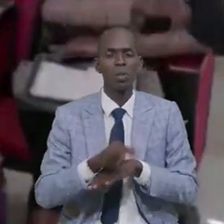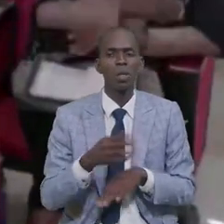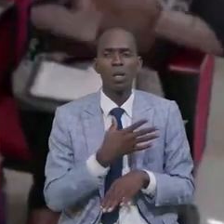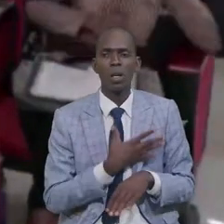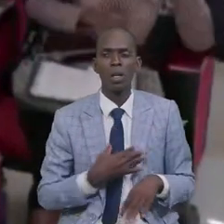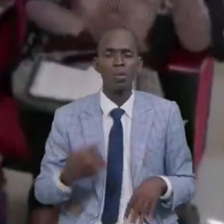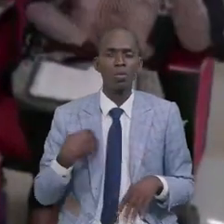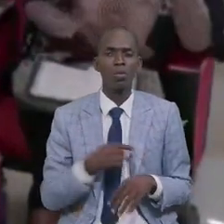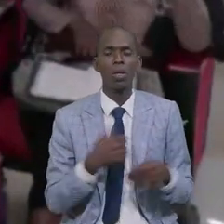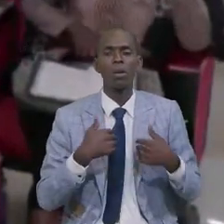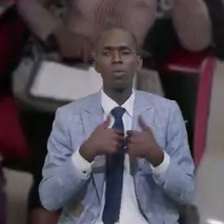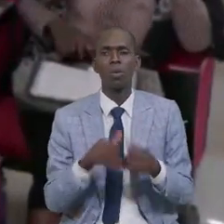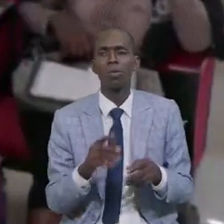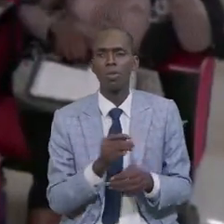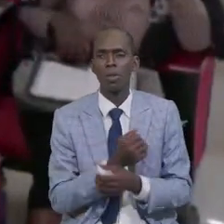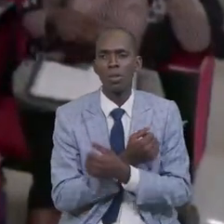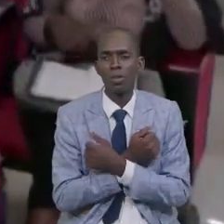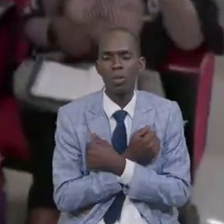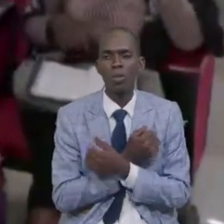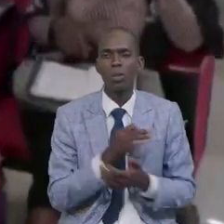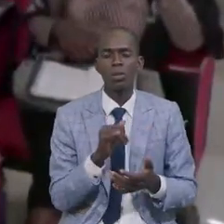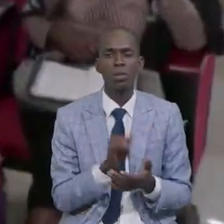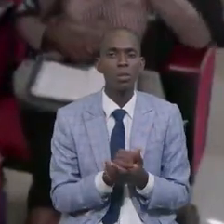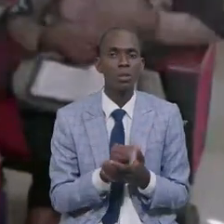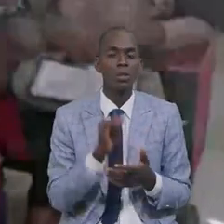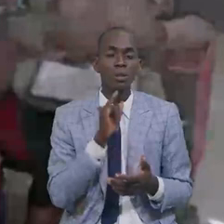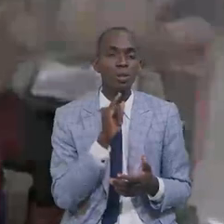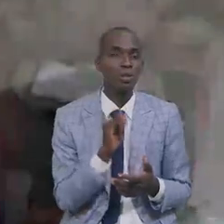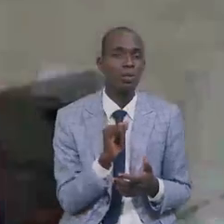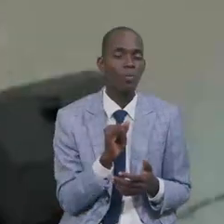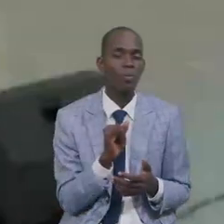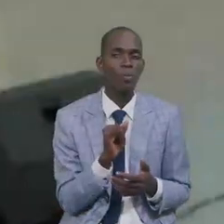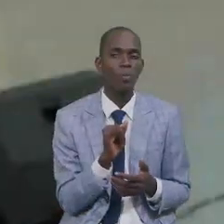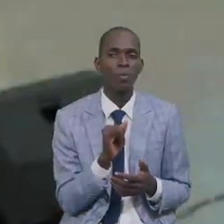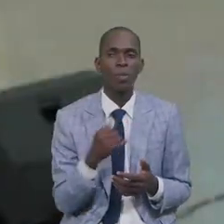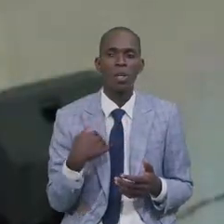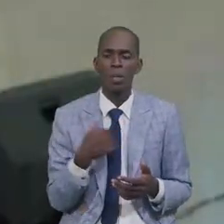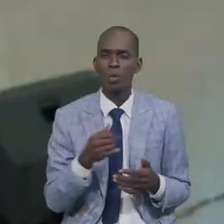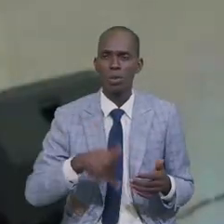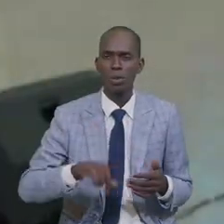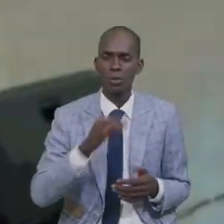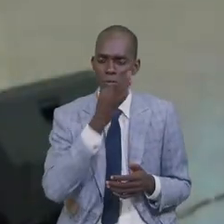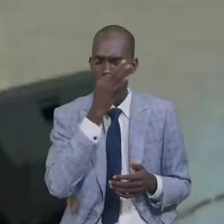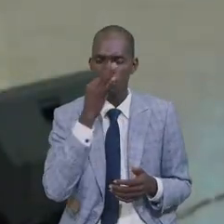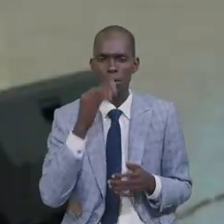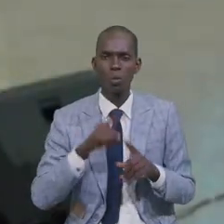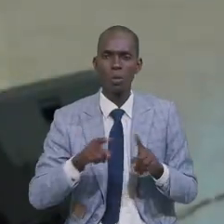nous continuons le ministère, il n'y a pas... Et le Seigneur dit, mais où est le fer de la hache qui est tombé dans la rivière? Et nous